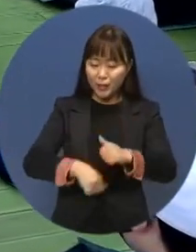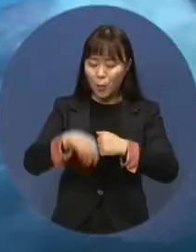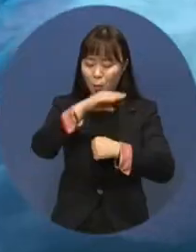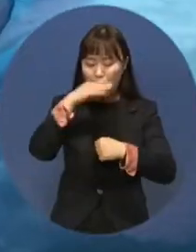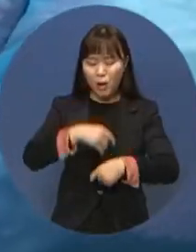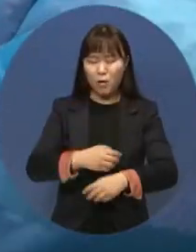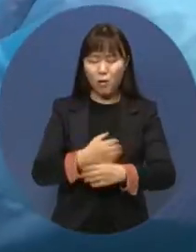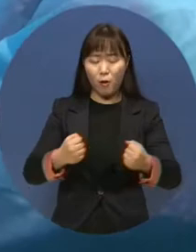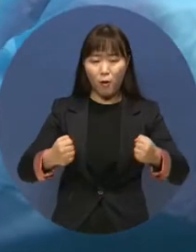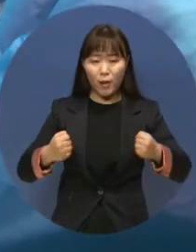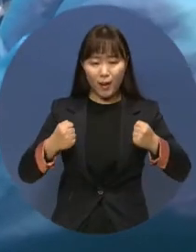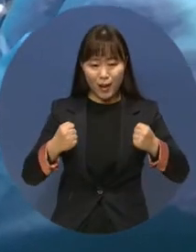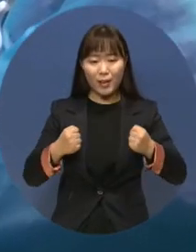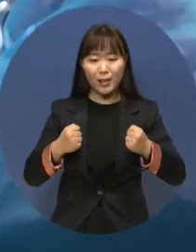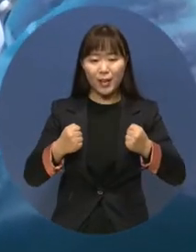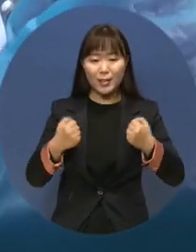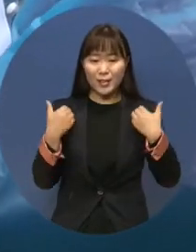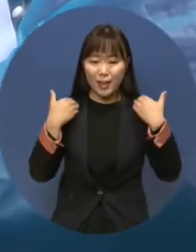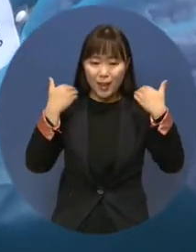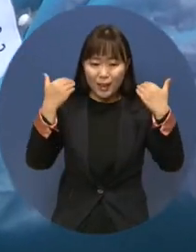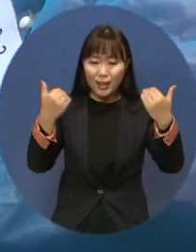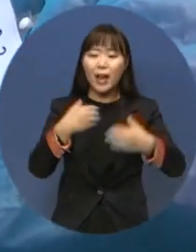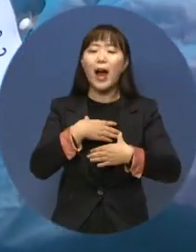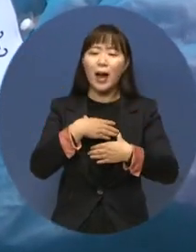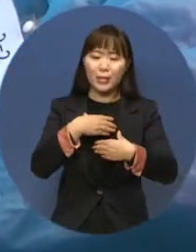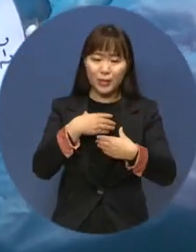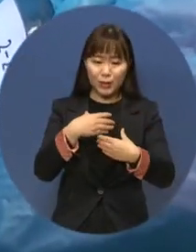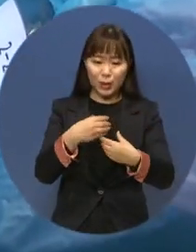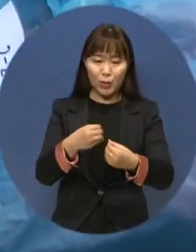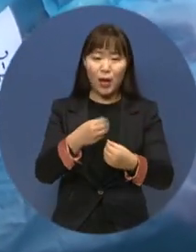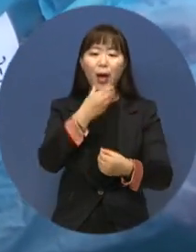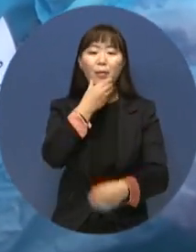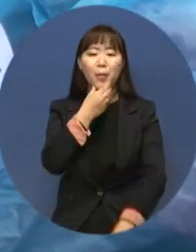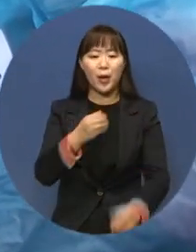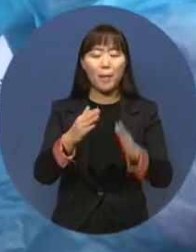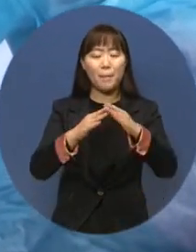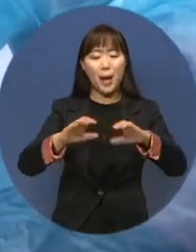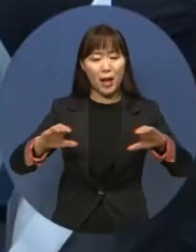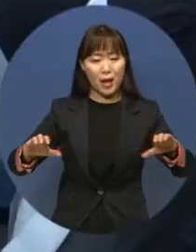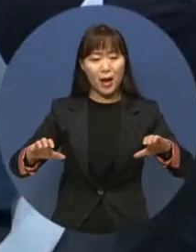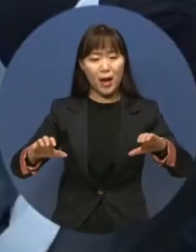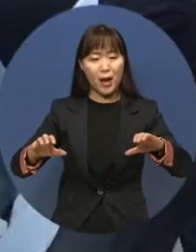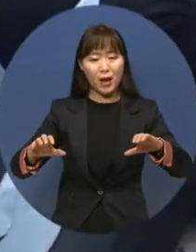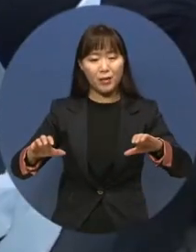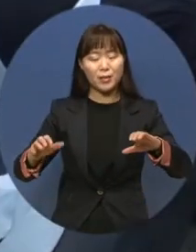바르고 건강하게 자랄 수 있는 안전하고 행복한 마을을